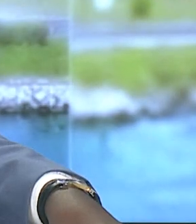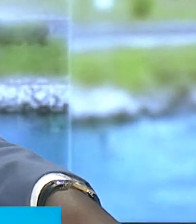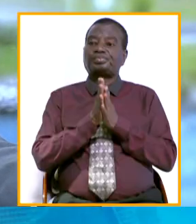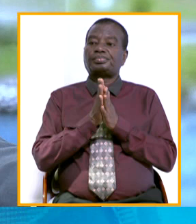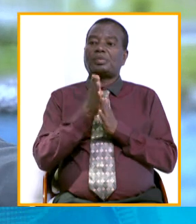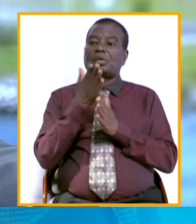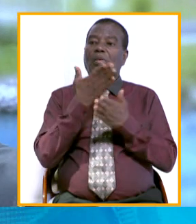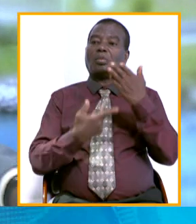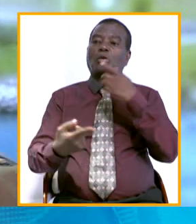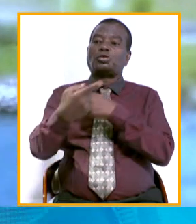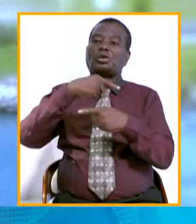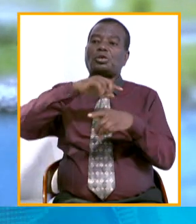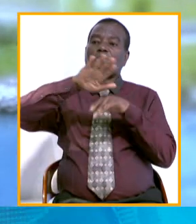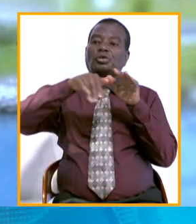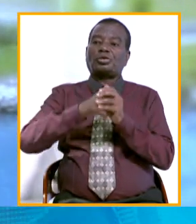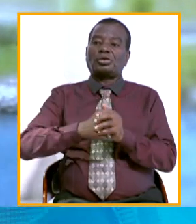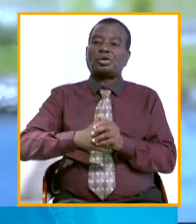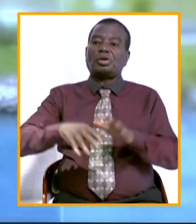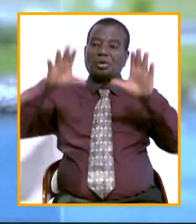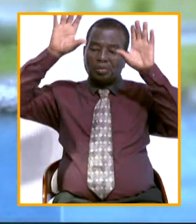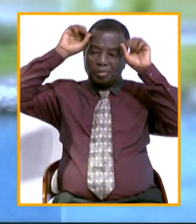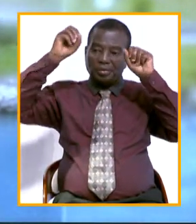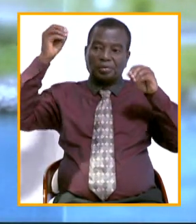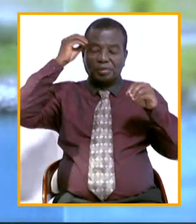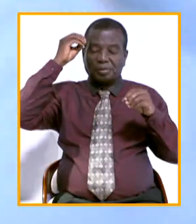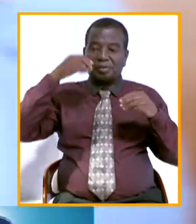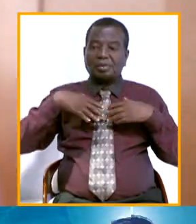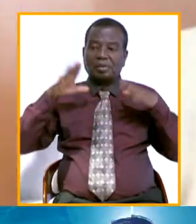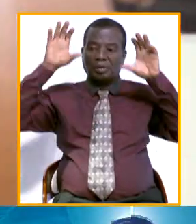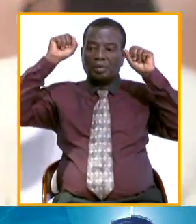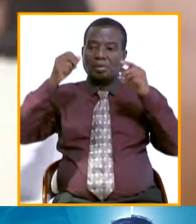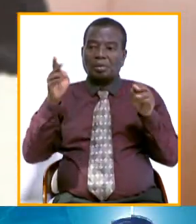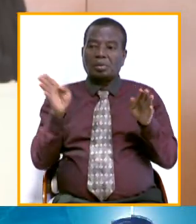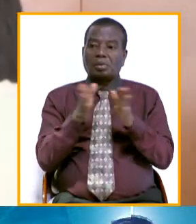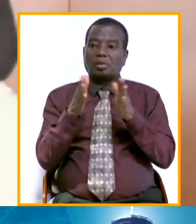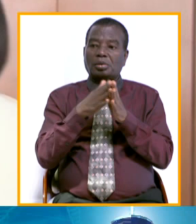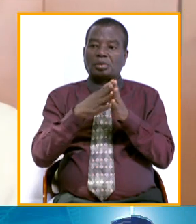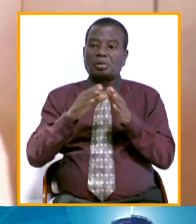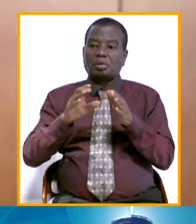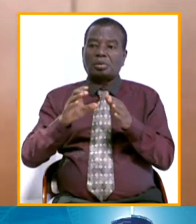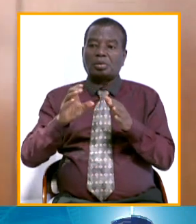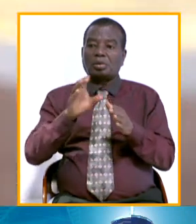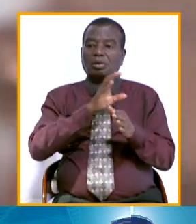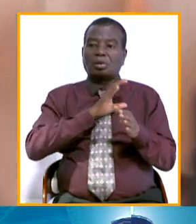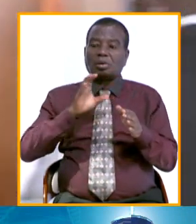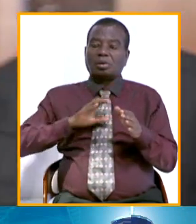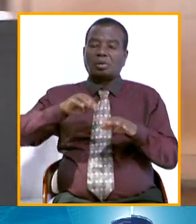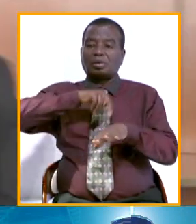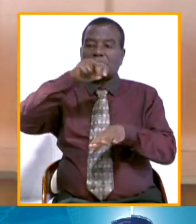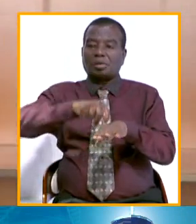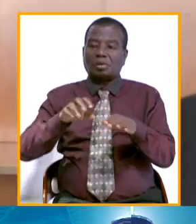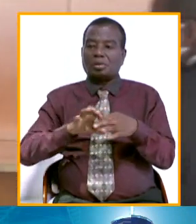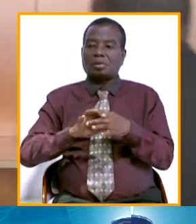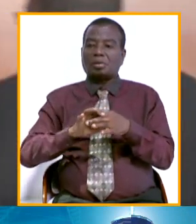Et hier jeudi, le chef de l'État, Alassane Ouattara, a présidé une réunion du Conseil national de sécurité au palais de la présidence